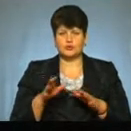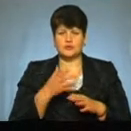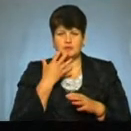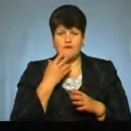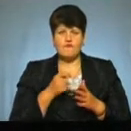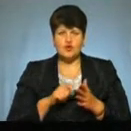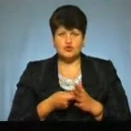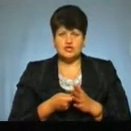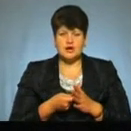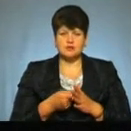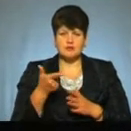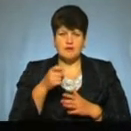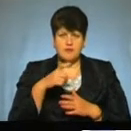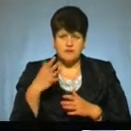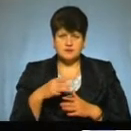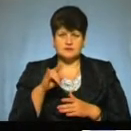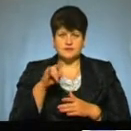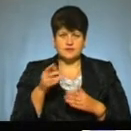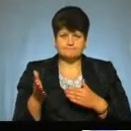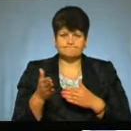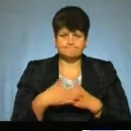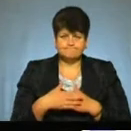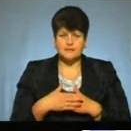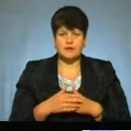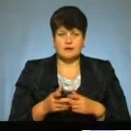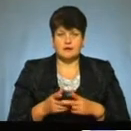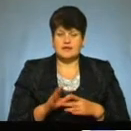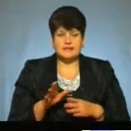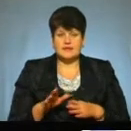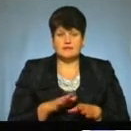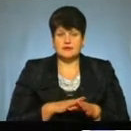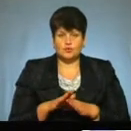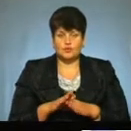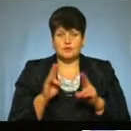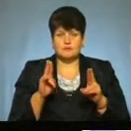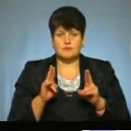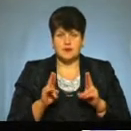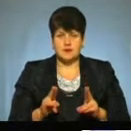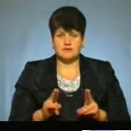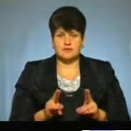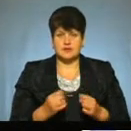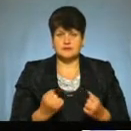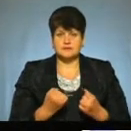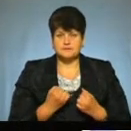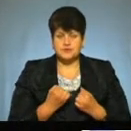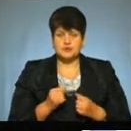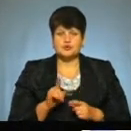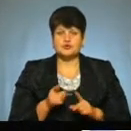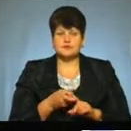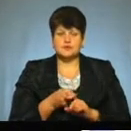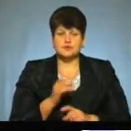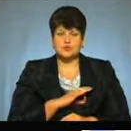прилади. Відповідно, не дотримуються елементарних вимог правил безпеки, що стосується користування